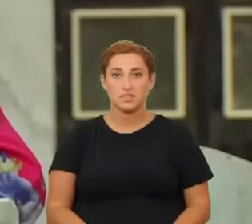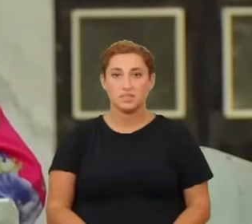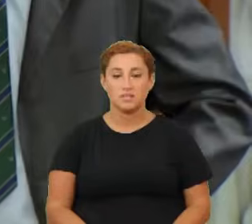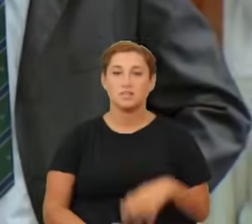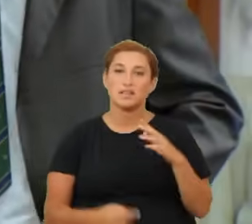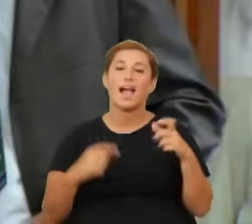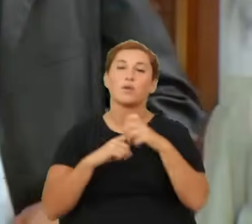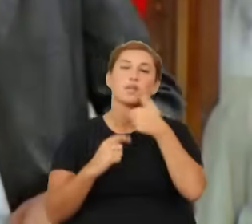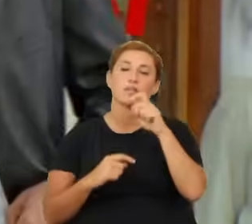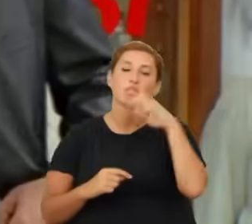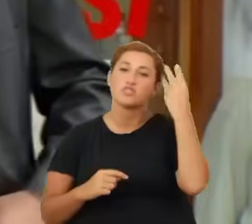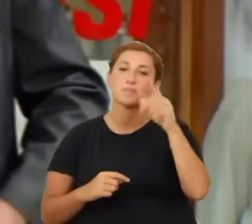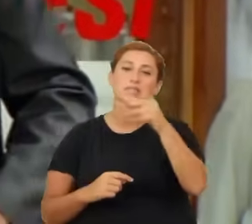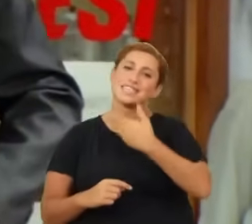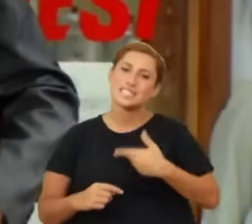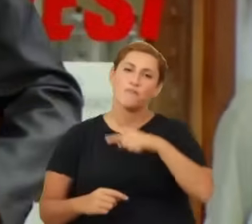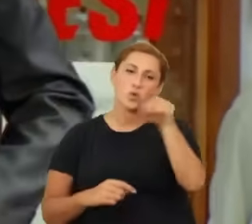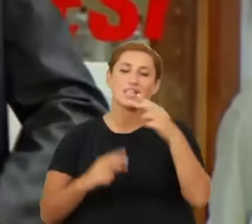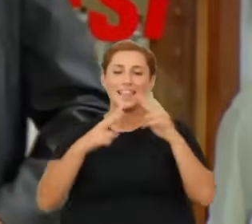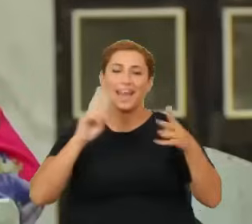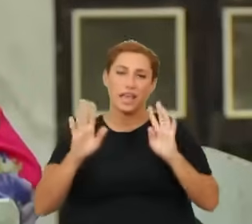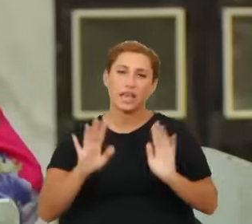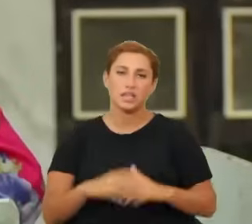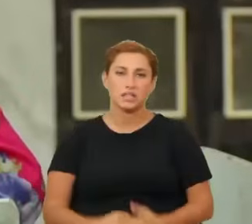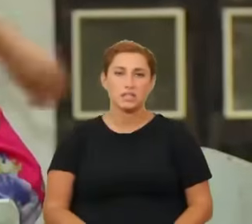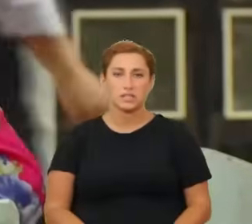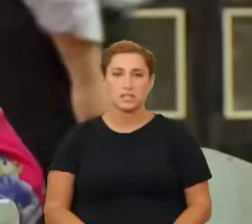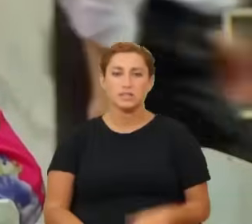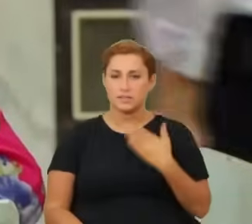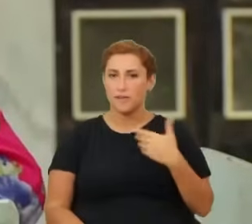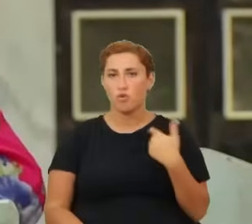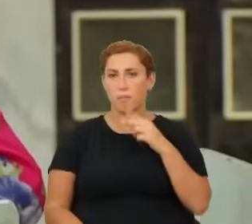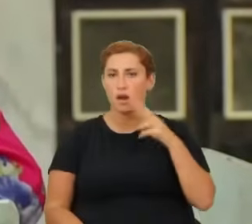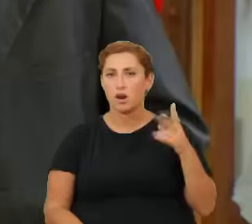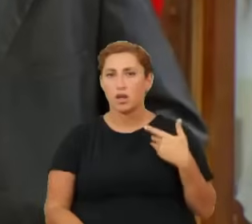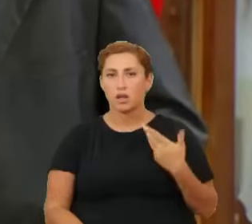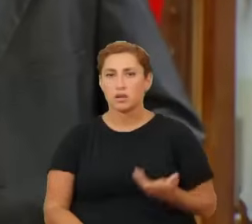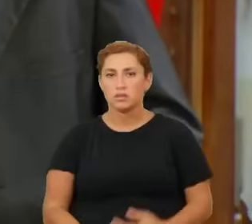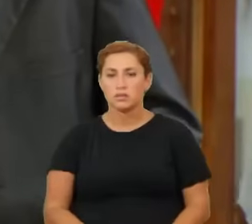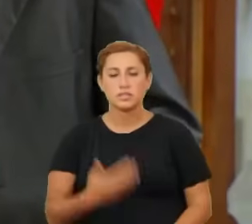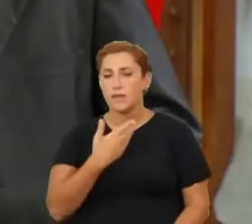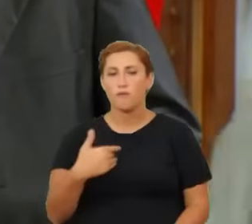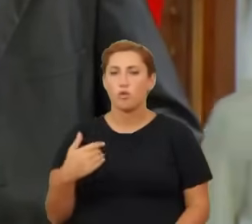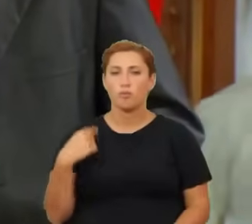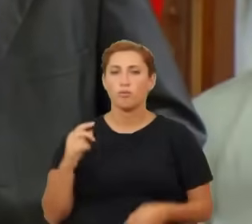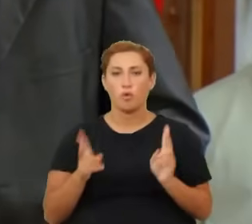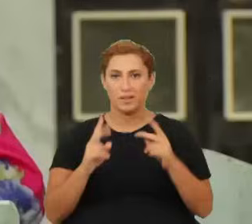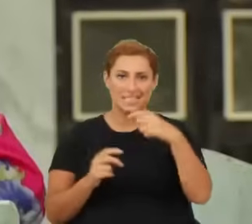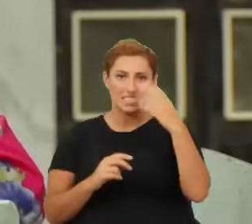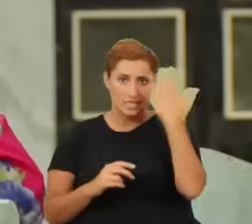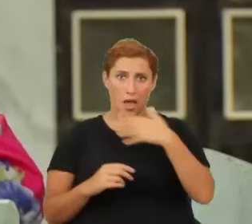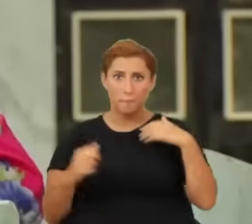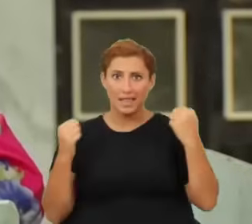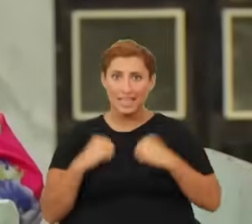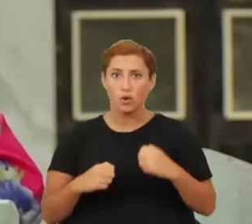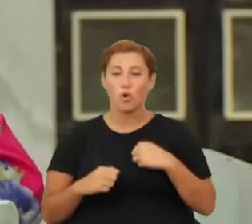Yok Ergun abi yanlış anlama. Sen seversin gerçi böyle renkli şeyleri. Seviyorum ben renkli şeyleri. Seviyorum. Normalde siyah mı giyiyorum sanki?